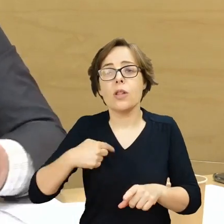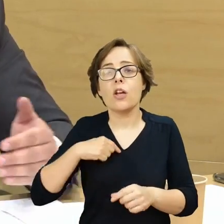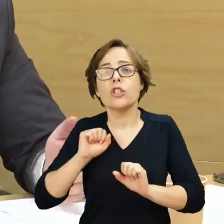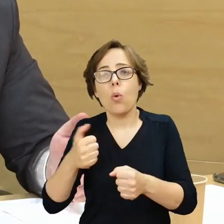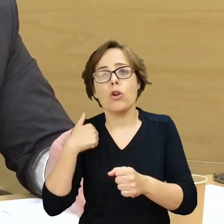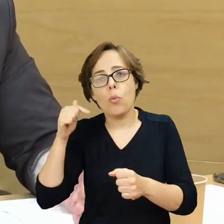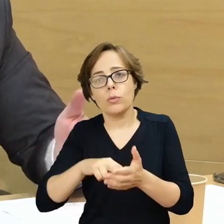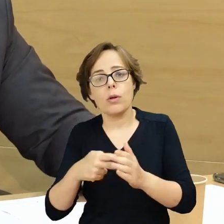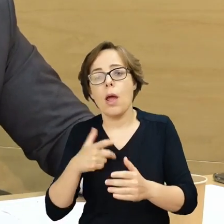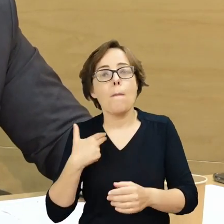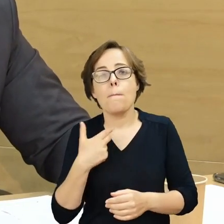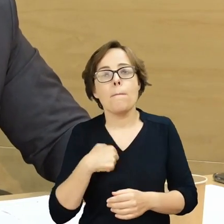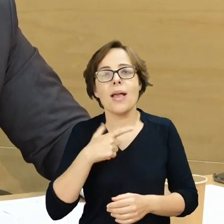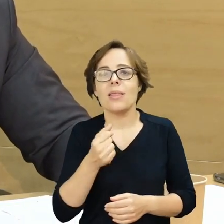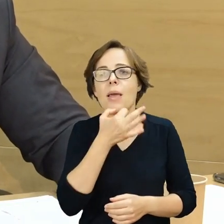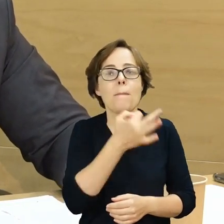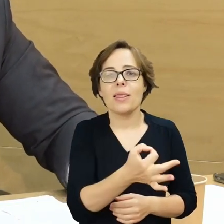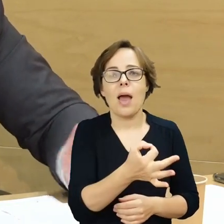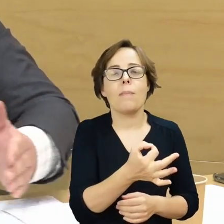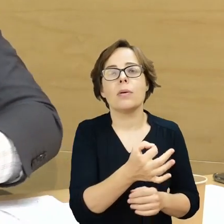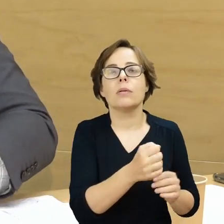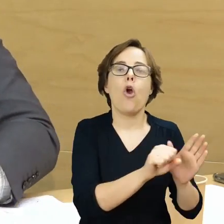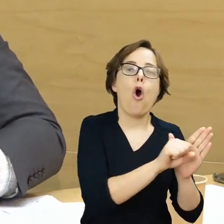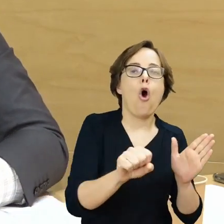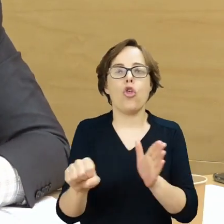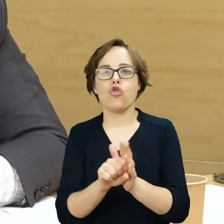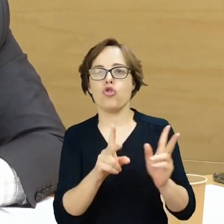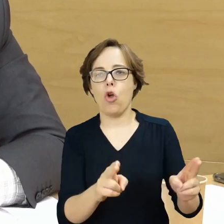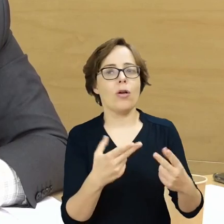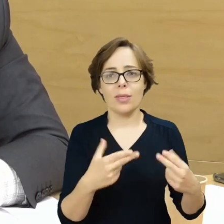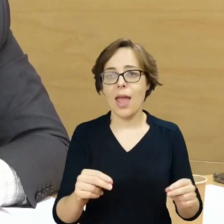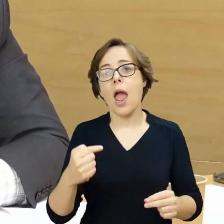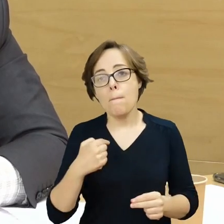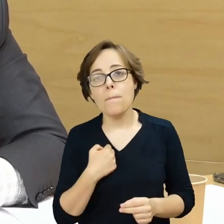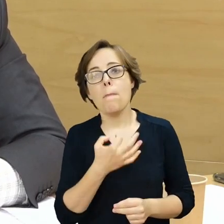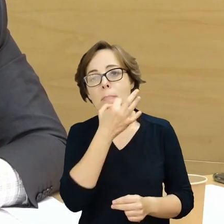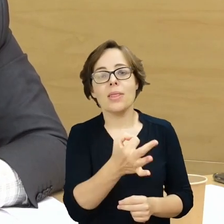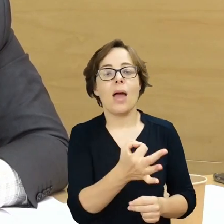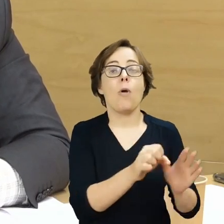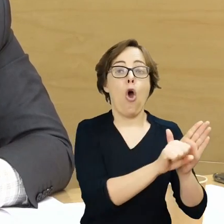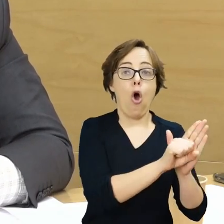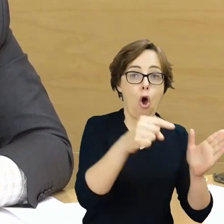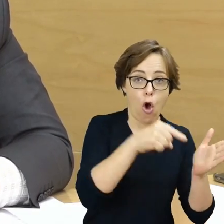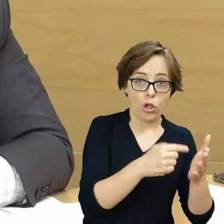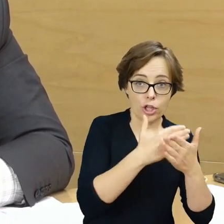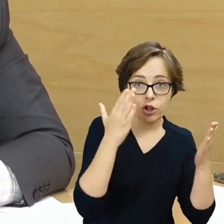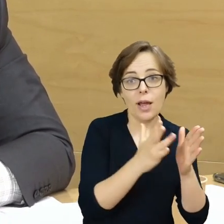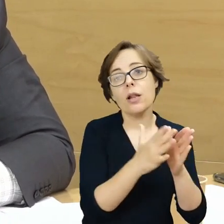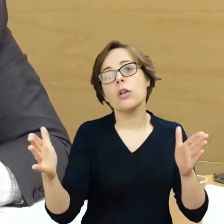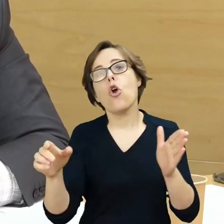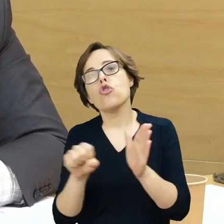do, tylko pytamy od konkretnego terminu do dnia udostępnienia informacji, tak, żebyśmy dostali informacje